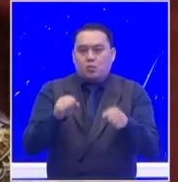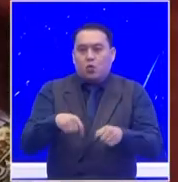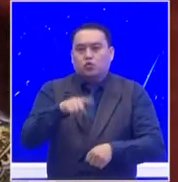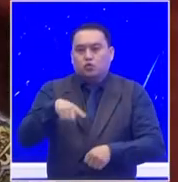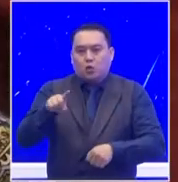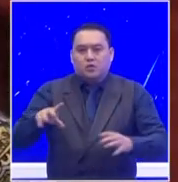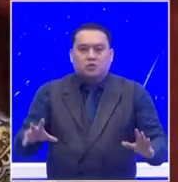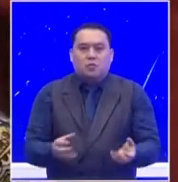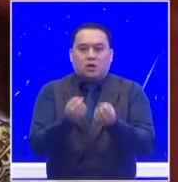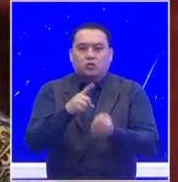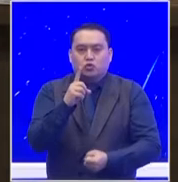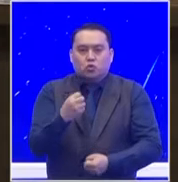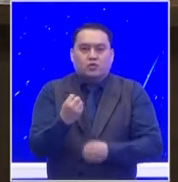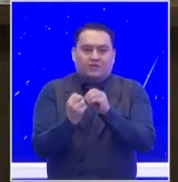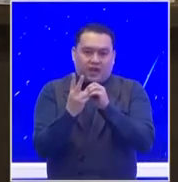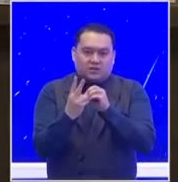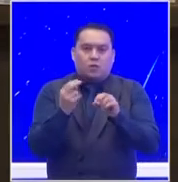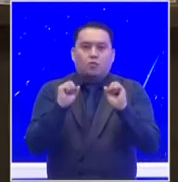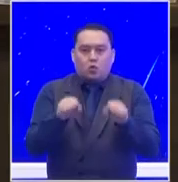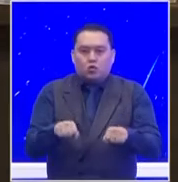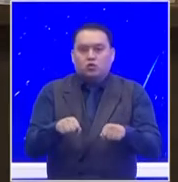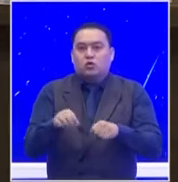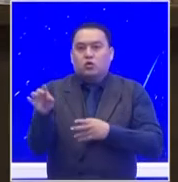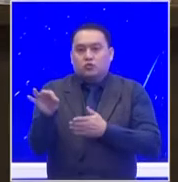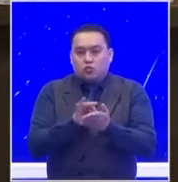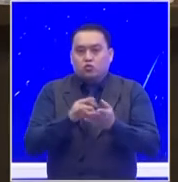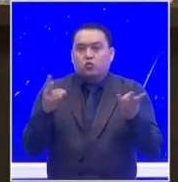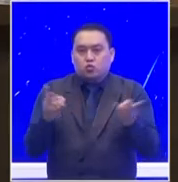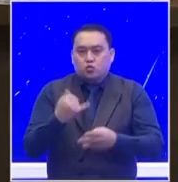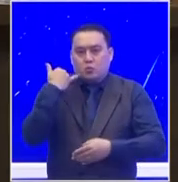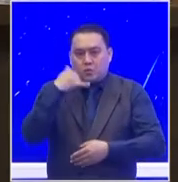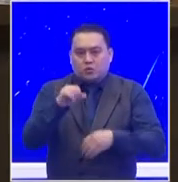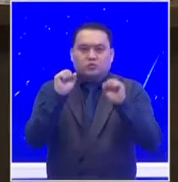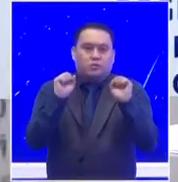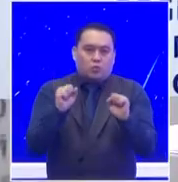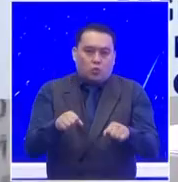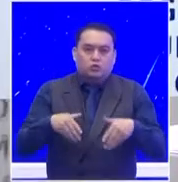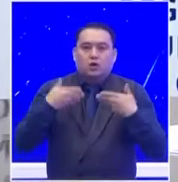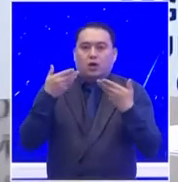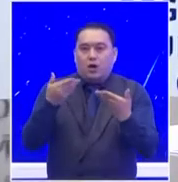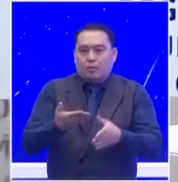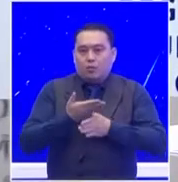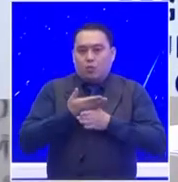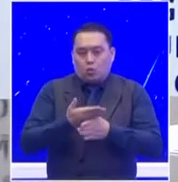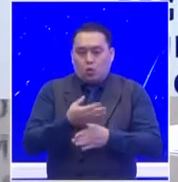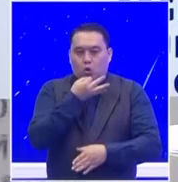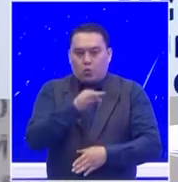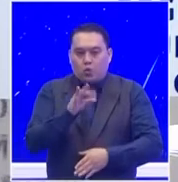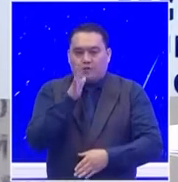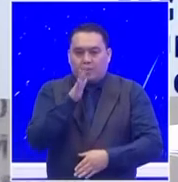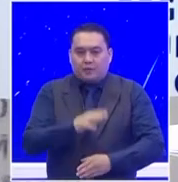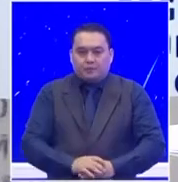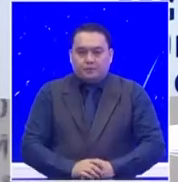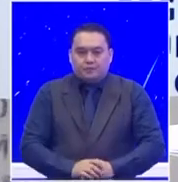номер спасательной службы 112, на который в случае острой необходимости жители региона могут обратиться за помощью в любое время